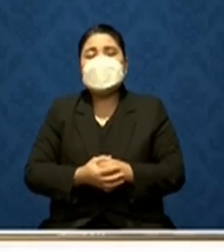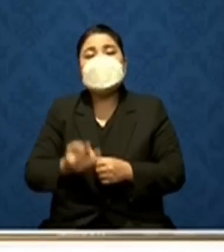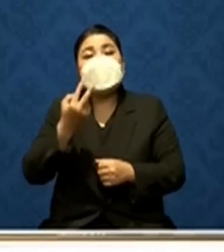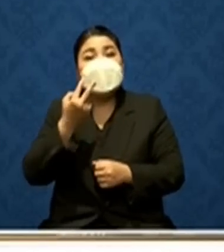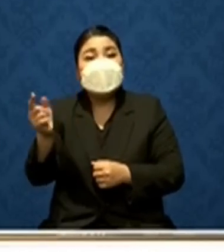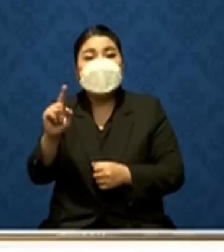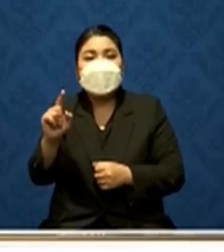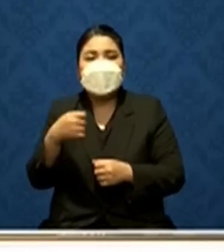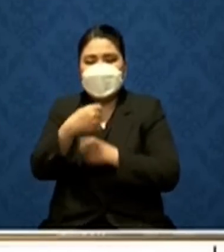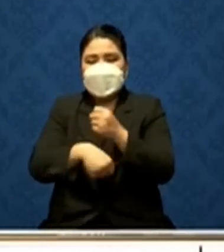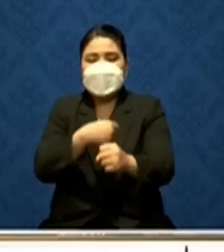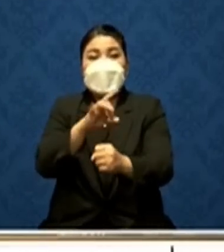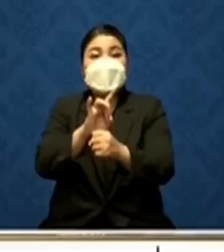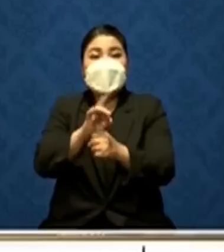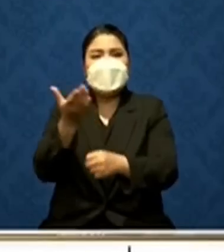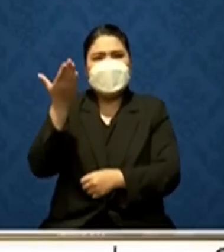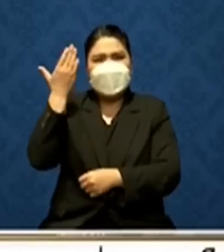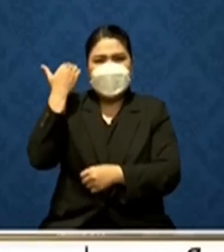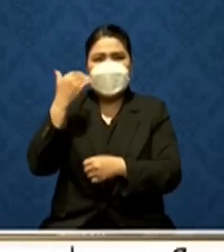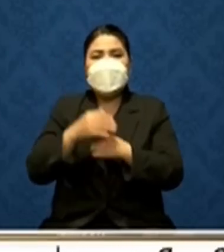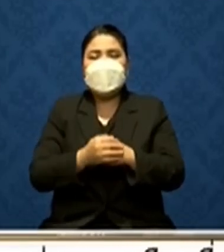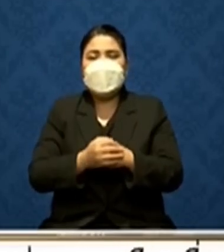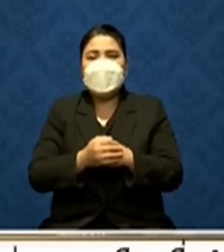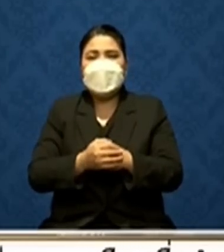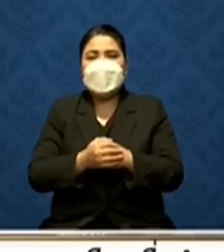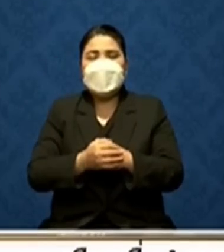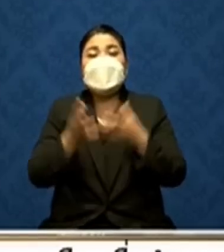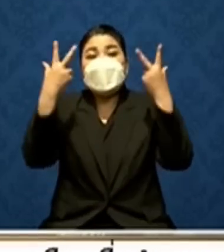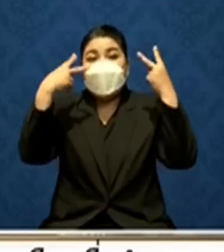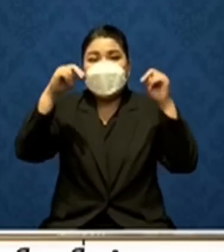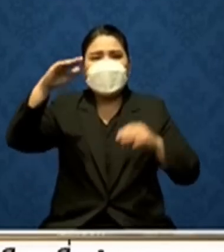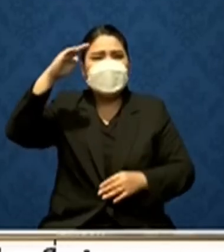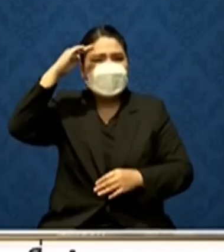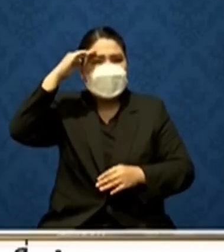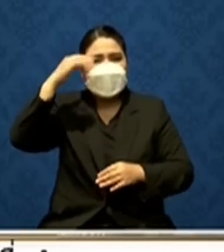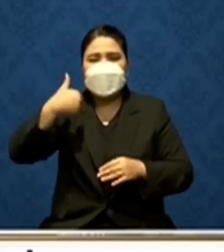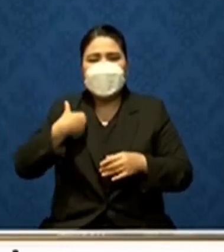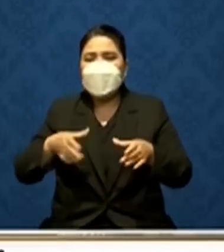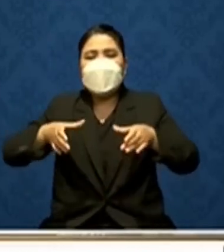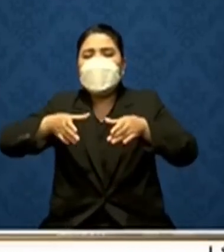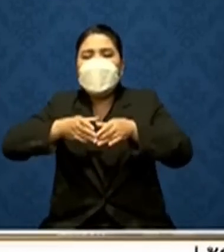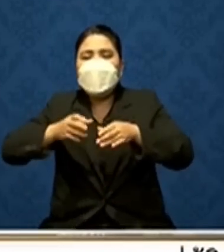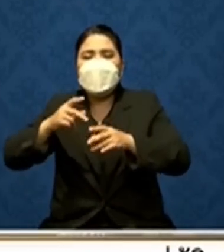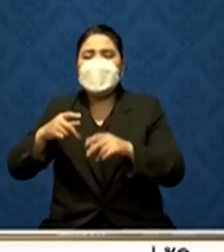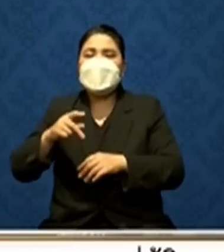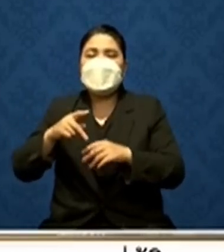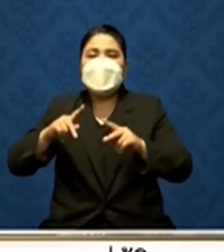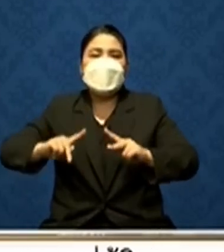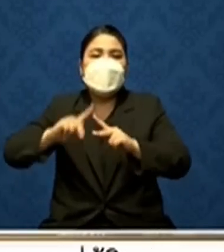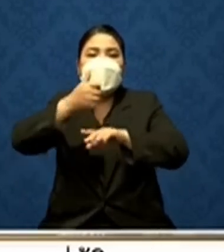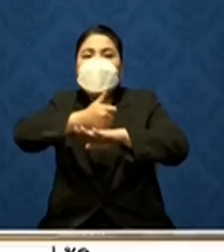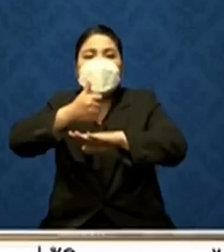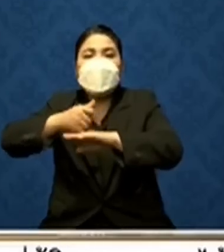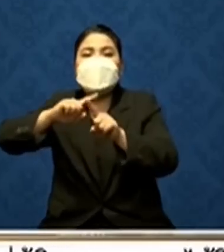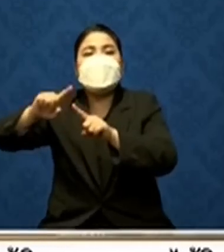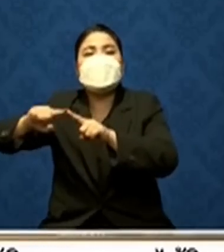มามีคนใหญ่ประยุทธ์จันทร์โอชาแล้วพวกพ้องบรรดาคณะร่อนฟรีและ